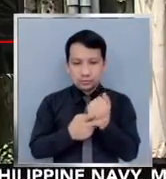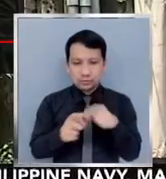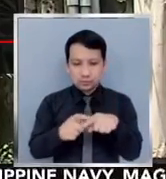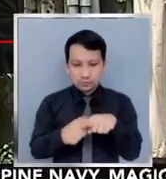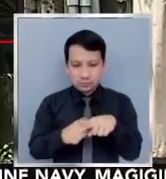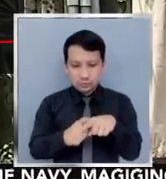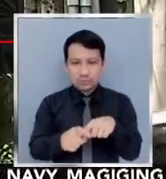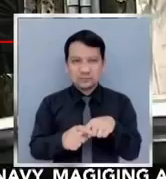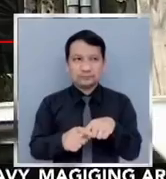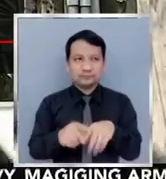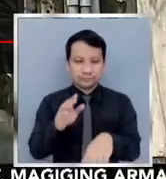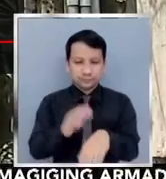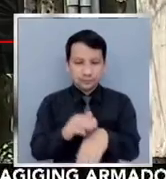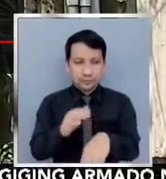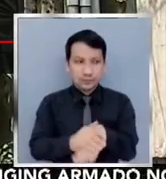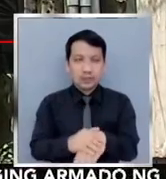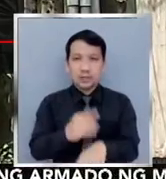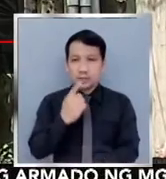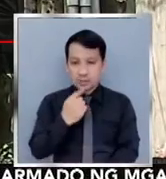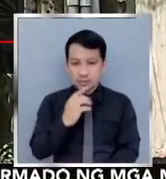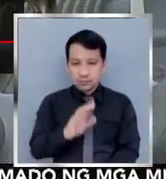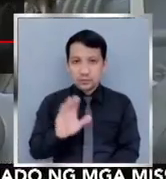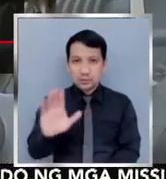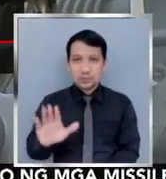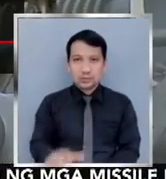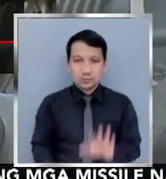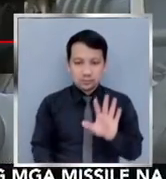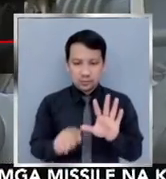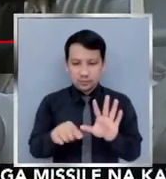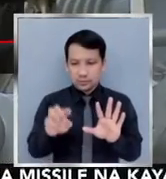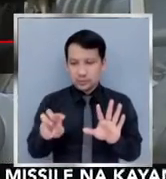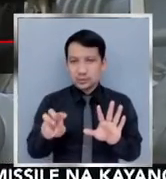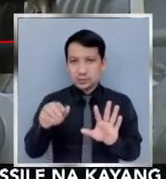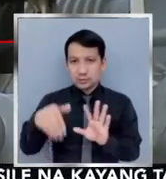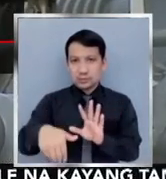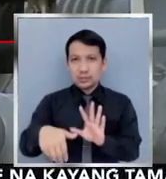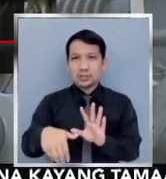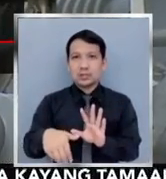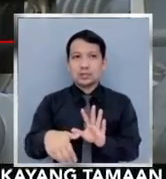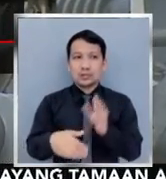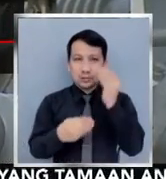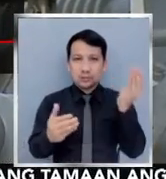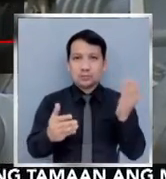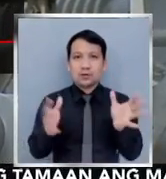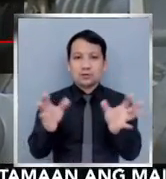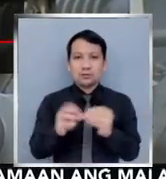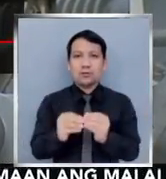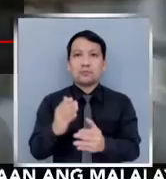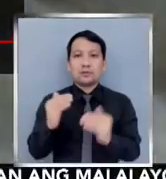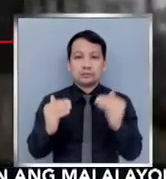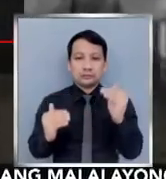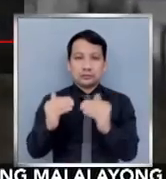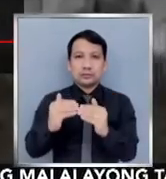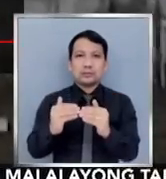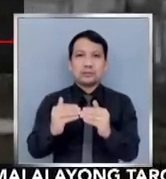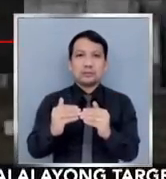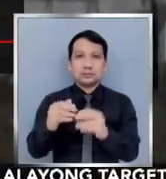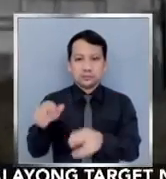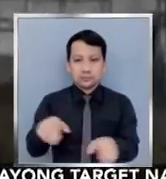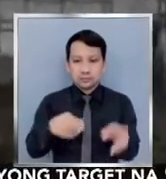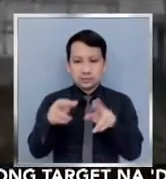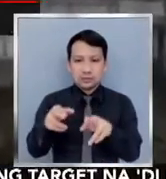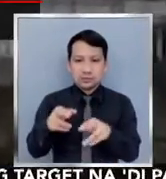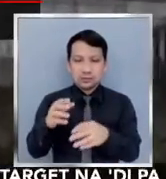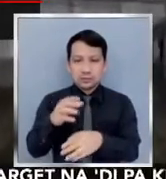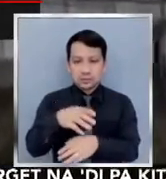Nagbabala rin ng red alert sa pagitan ng alas 5 ng hapon at alas 6 ng gabi na nangangahulugang magkakaroon ng rotating brownout. Ayon sa